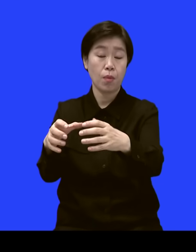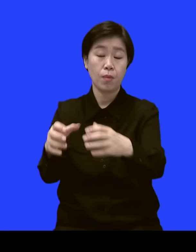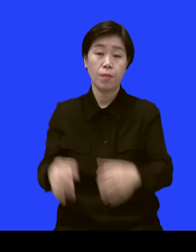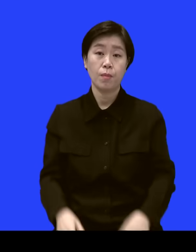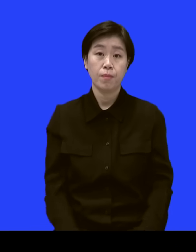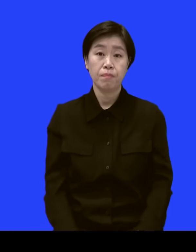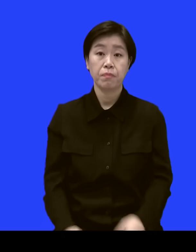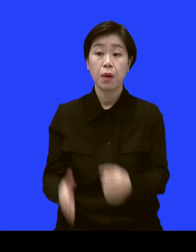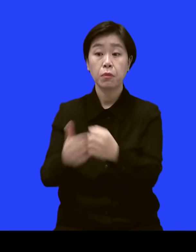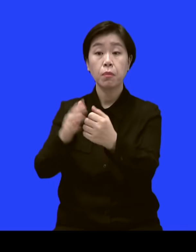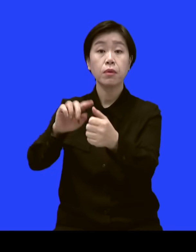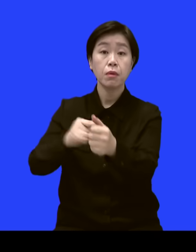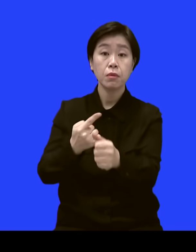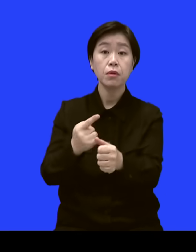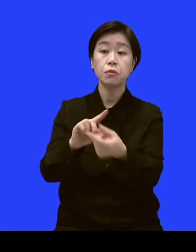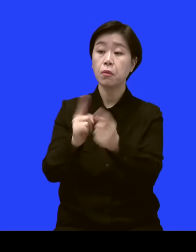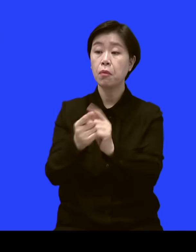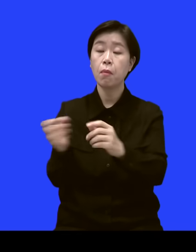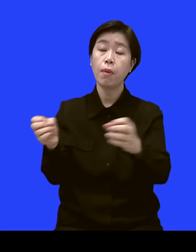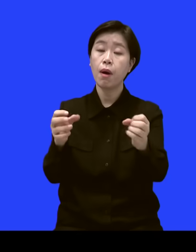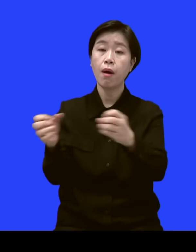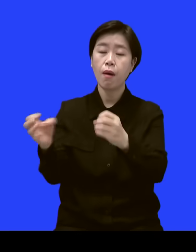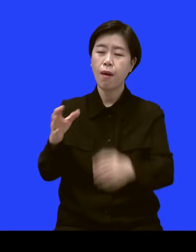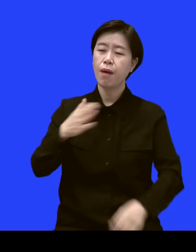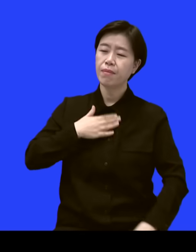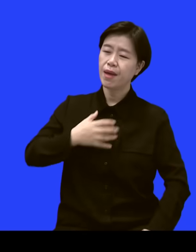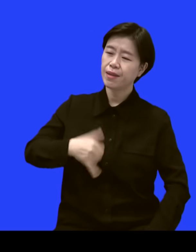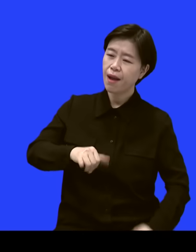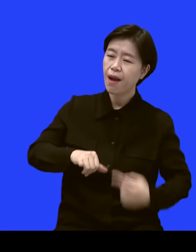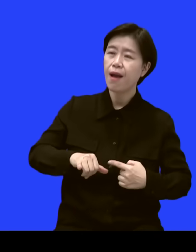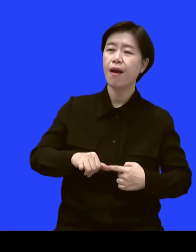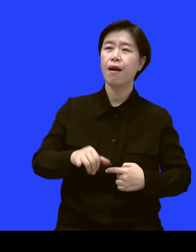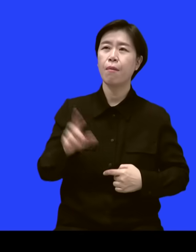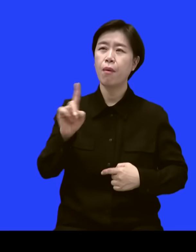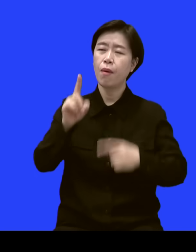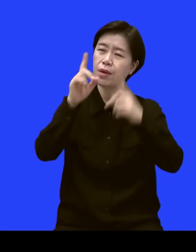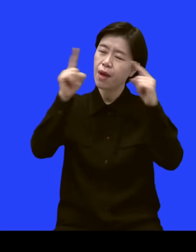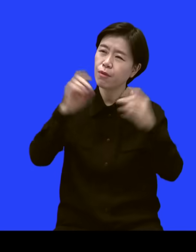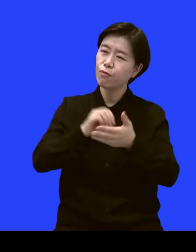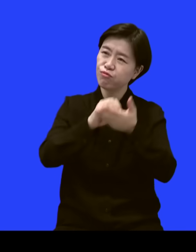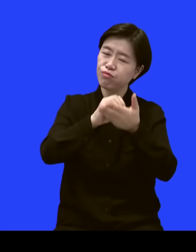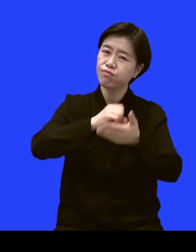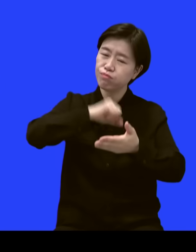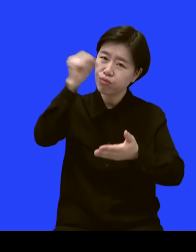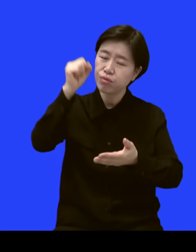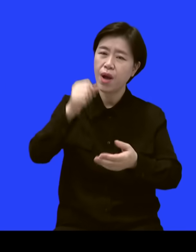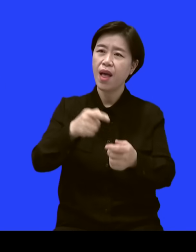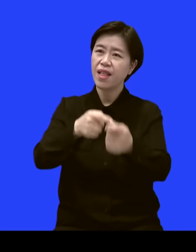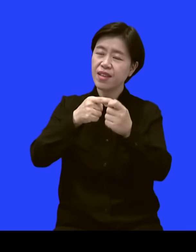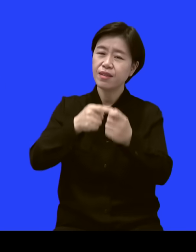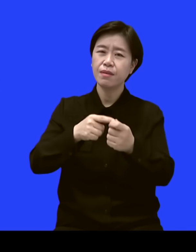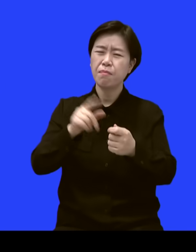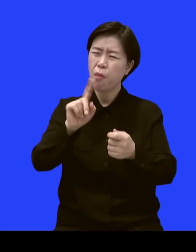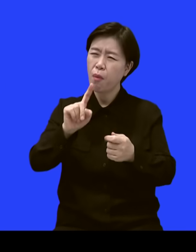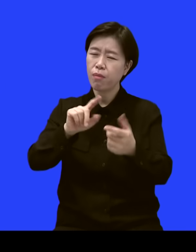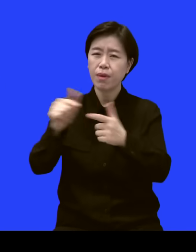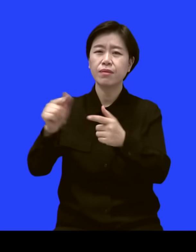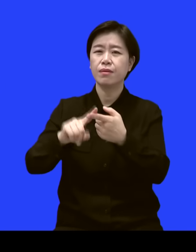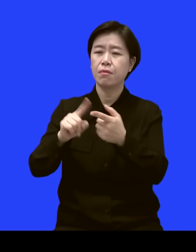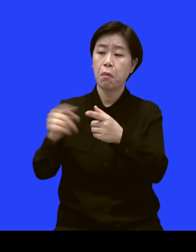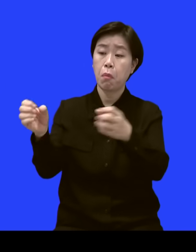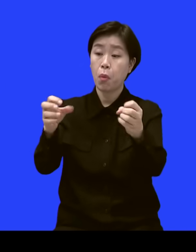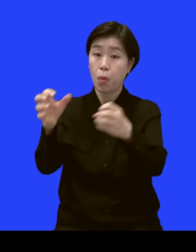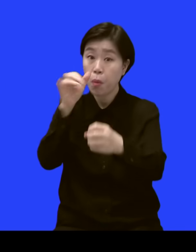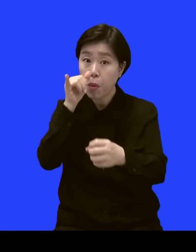텐데 얘기를 하시면서 누구네 집 누구는 어떻게 했고 하나님 은혜로 뭐 어디를 갔고 뭐 1등을 했고 막 그런 자랑을 하셔서